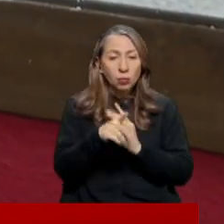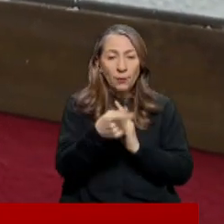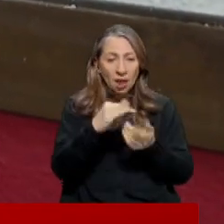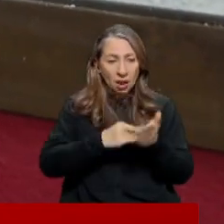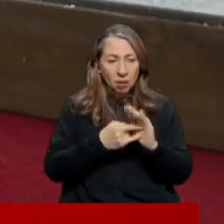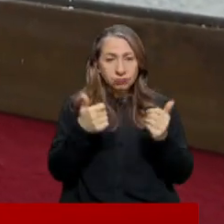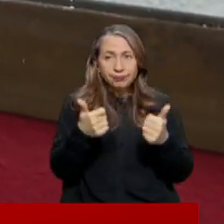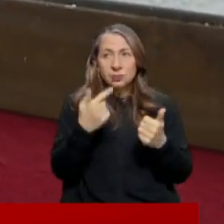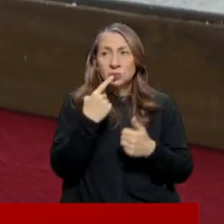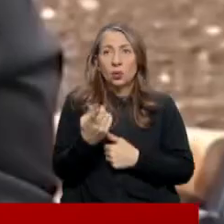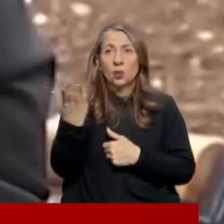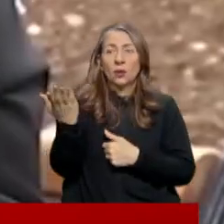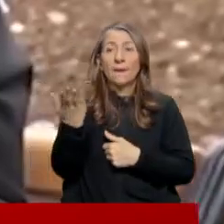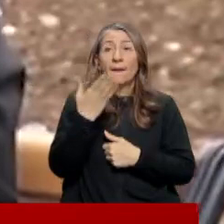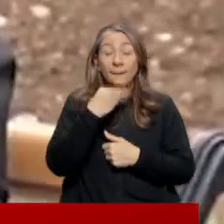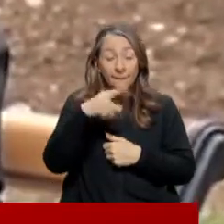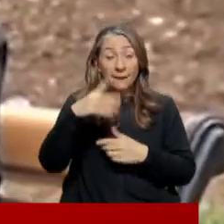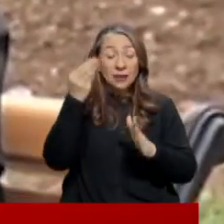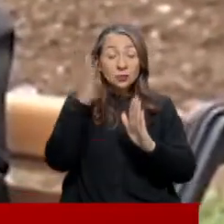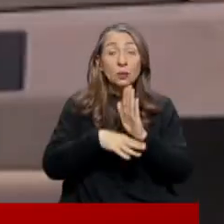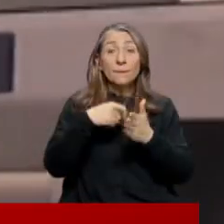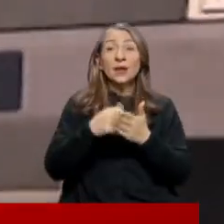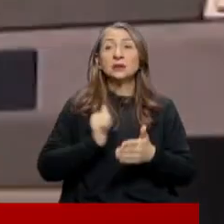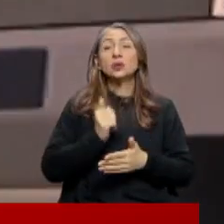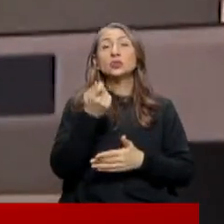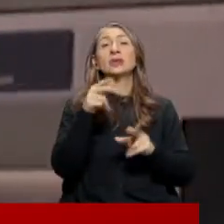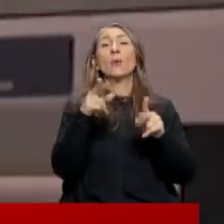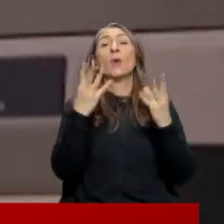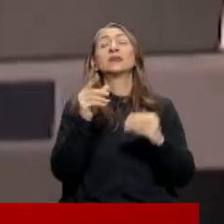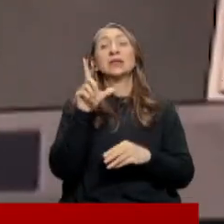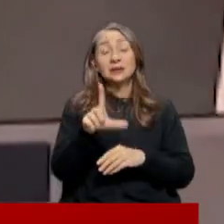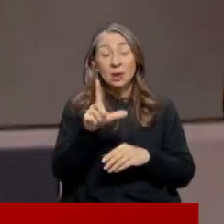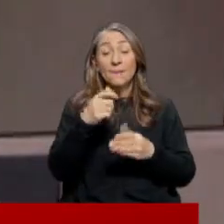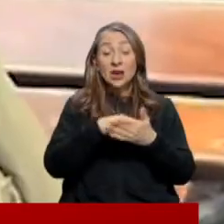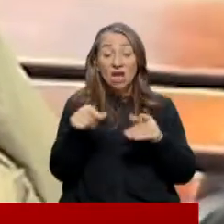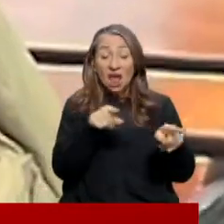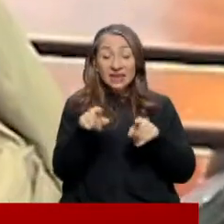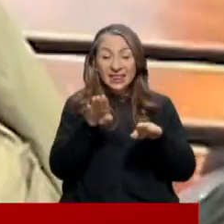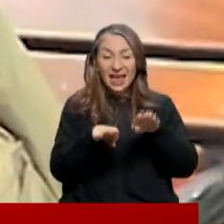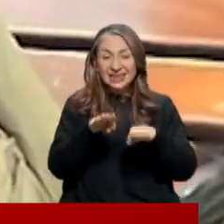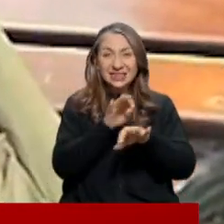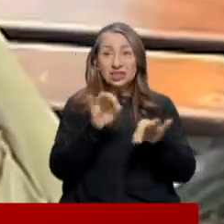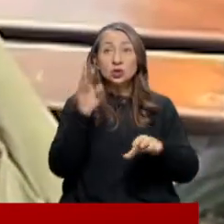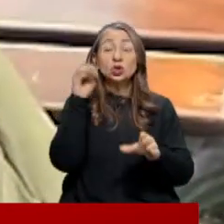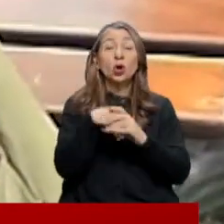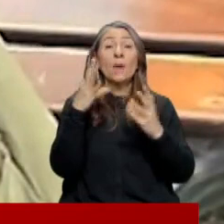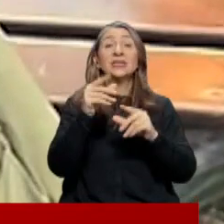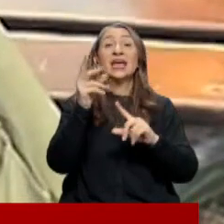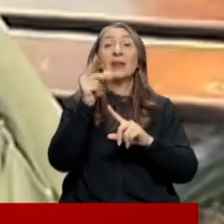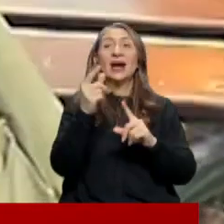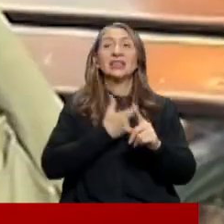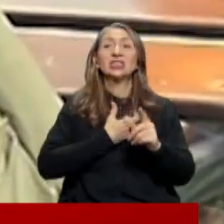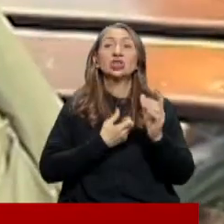parayla geçinebilirsiniz diyorlar. Emekliler en düşük maaşın asgari ücret kadar olmasını, maaşlar arasındaki dengesizliğe son verecek intibak